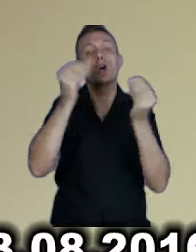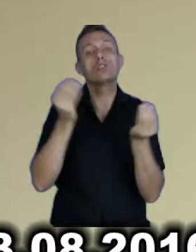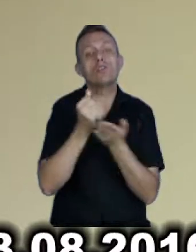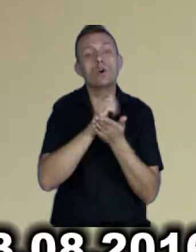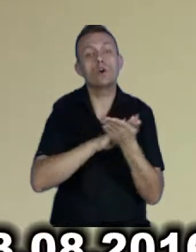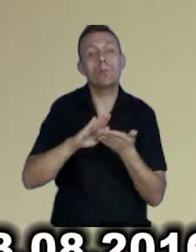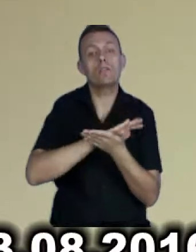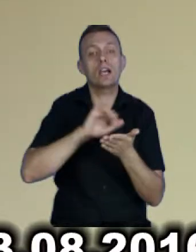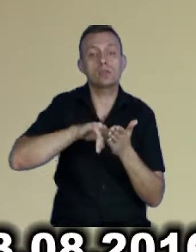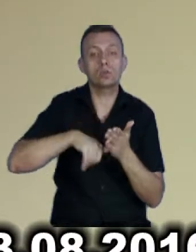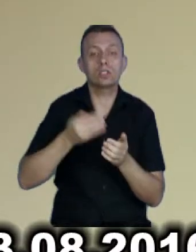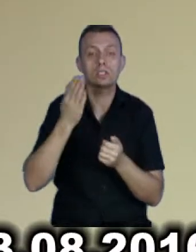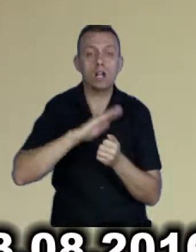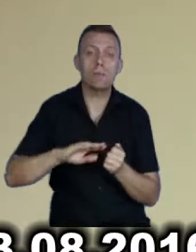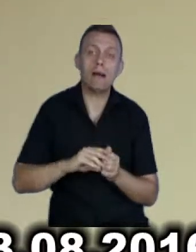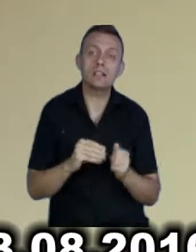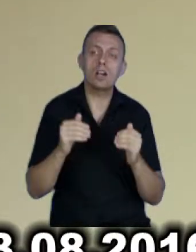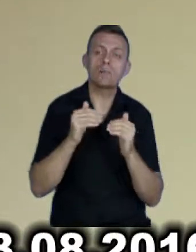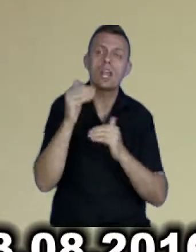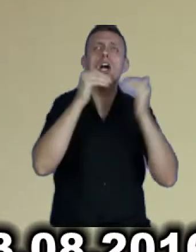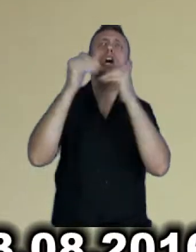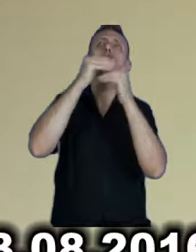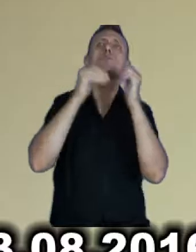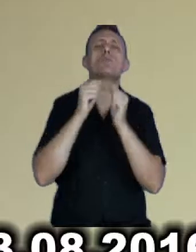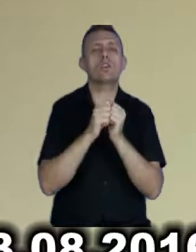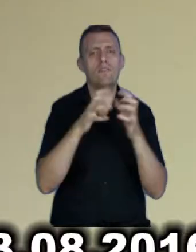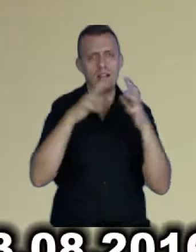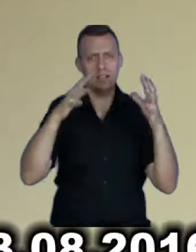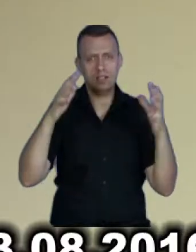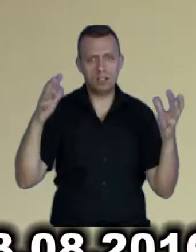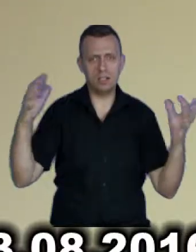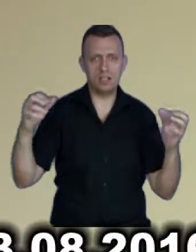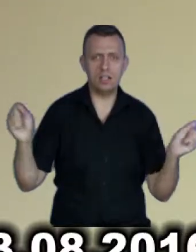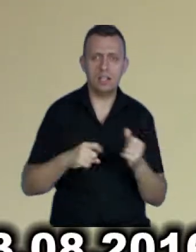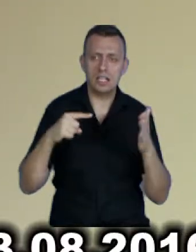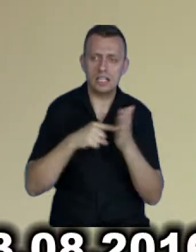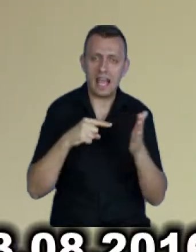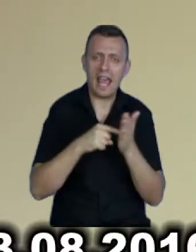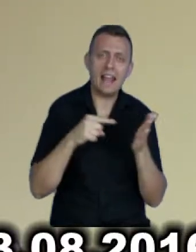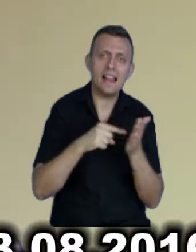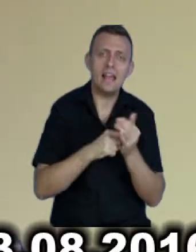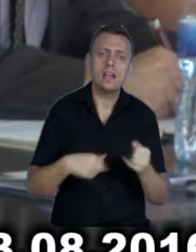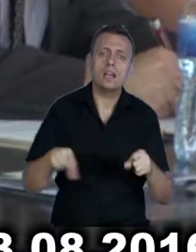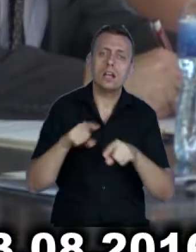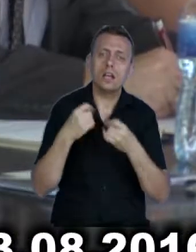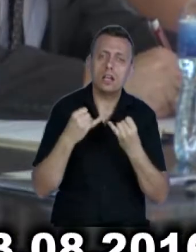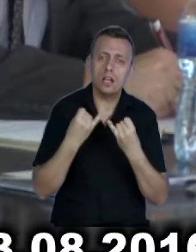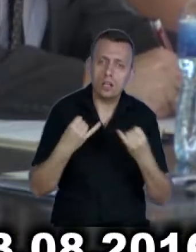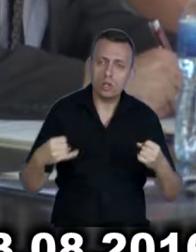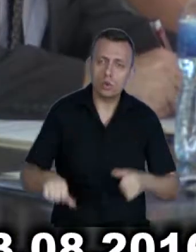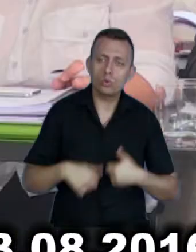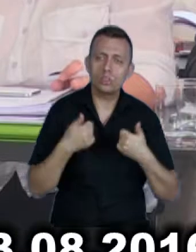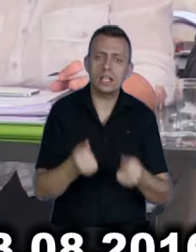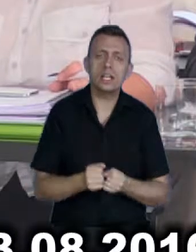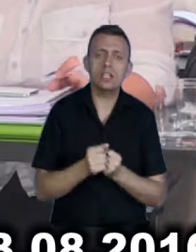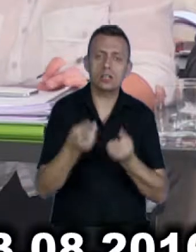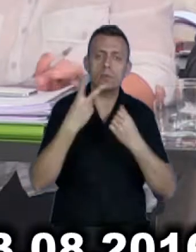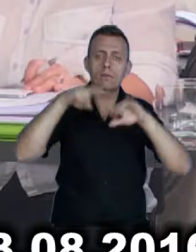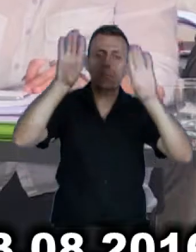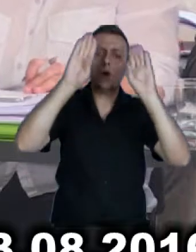tutaj też chcielibyśmy takie logo eksponować. Potem byśmy to wykorzystywali w różnych materiałach reklamowych, promocyjnych. W ten